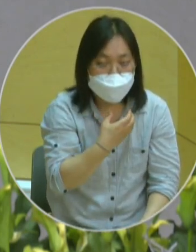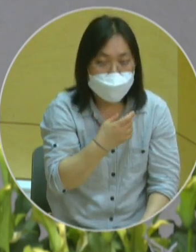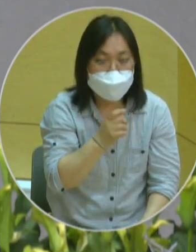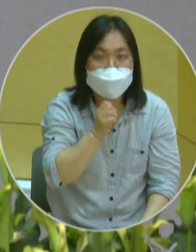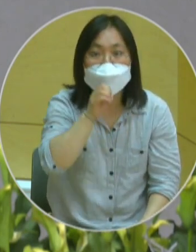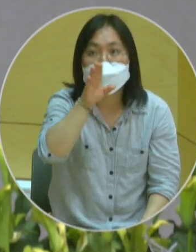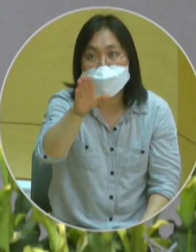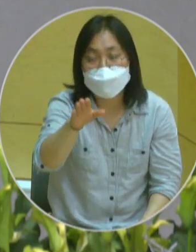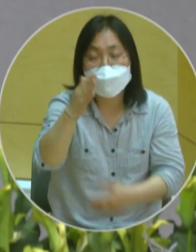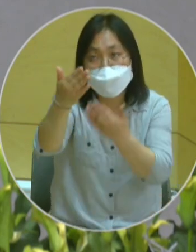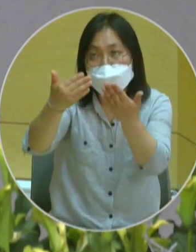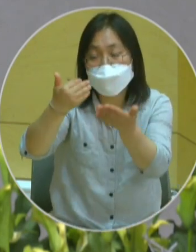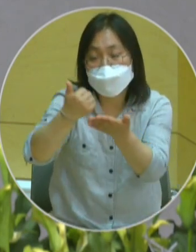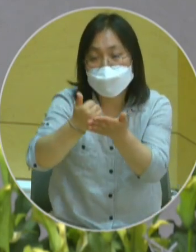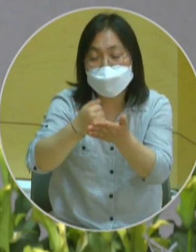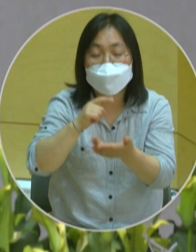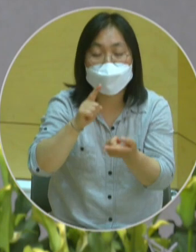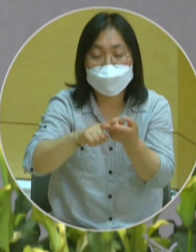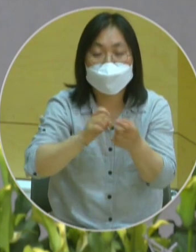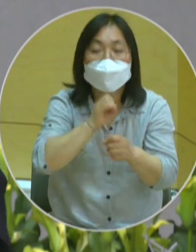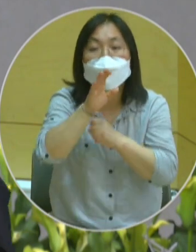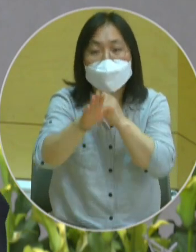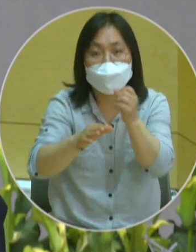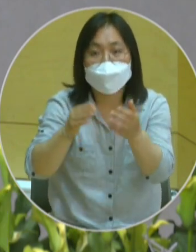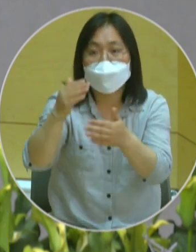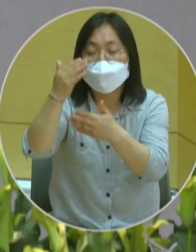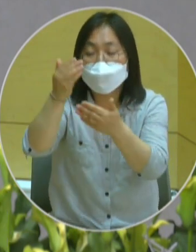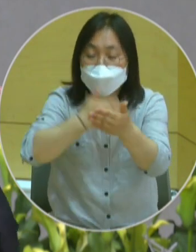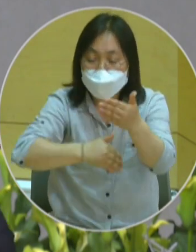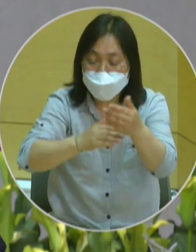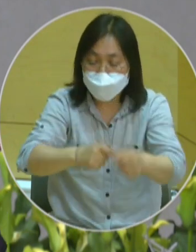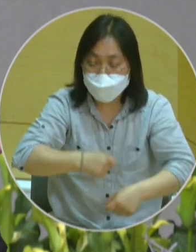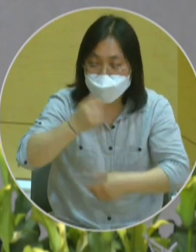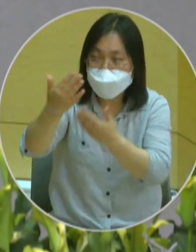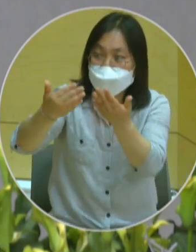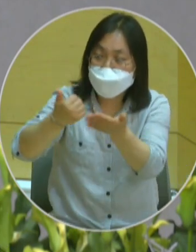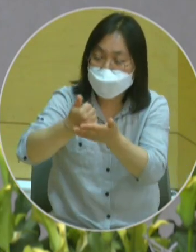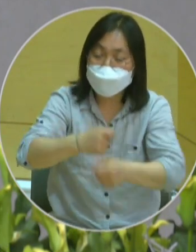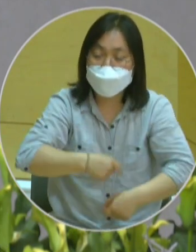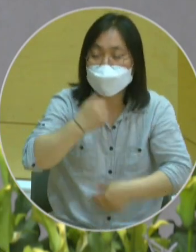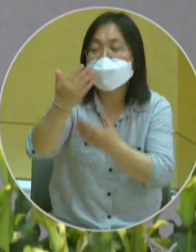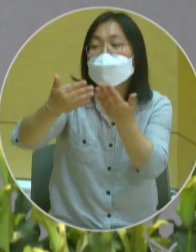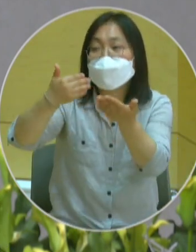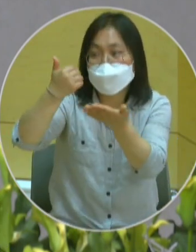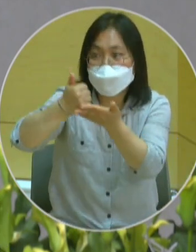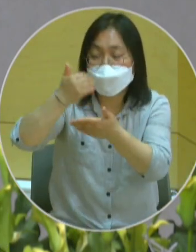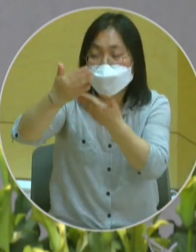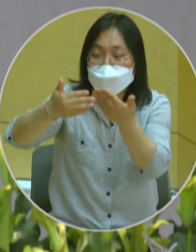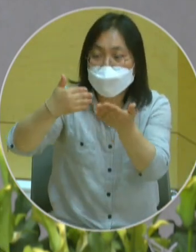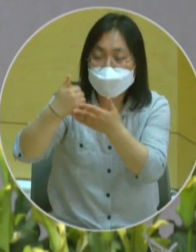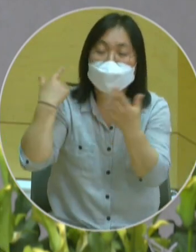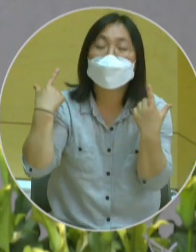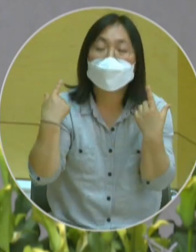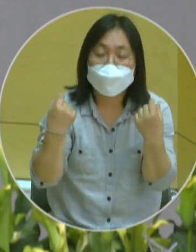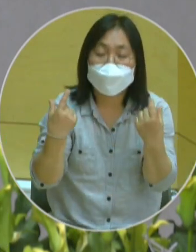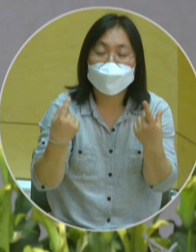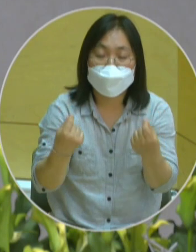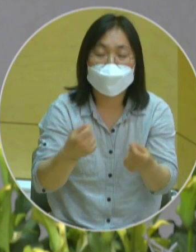것은 하나님 자체에 대한 고백을 했어요. 하나님은 공의의 하나님, 정의의 하나님입니다. 그리고 그 하나님, 동일한